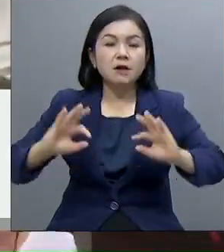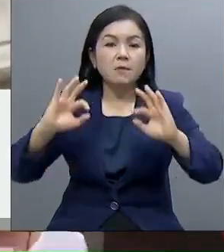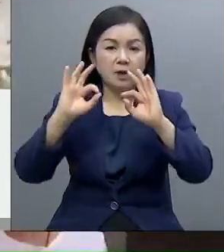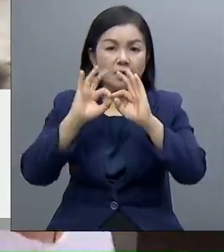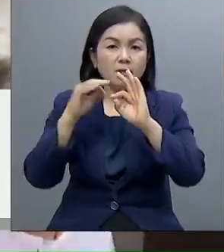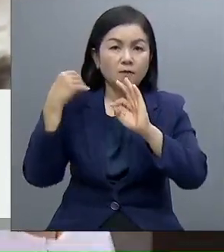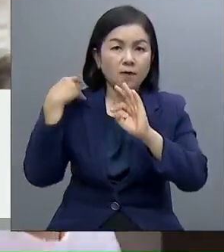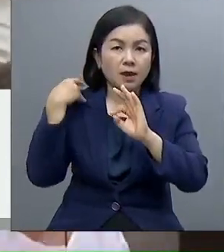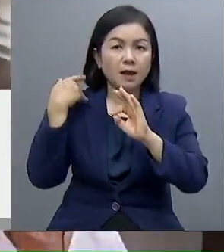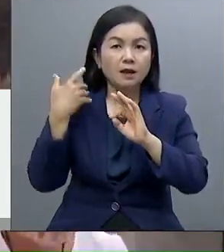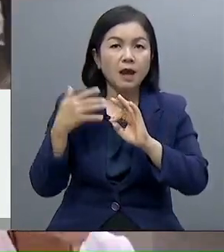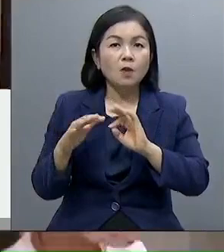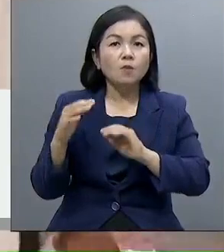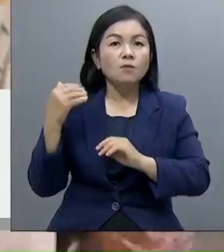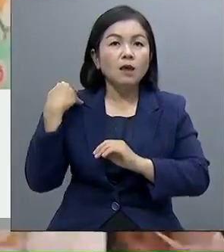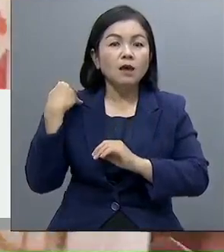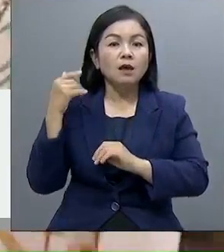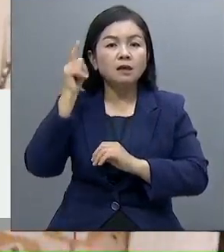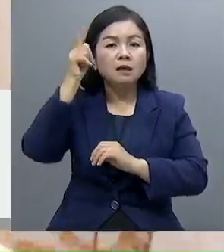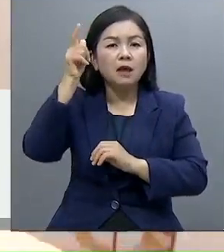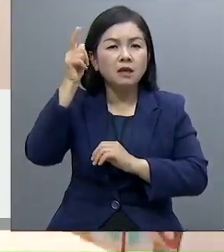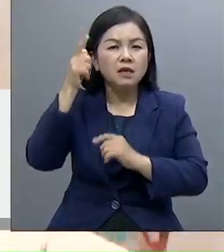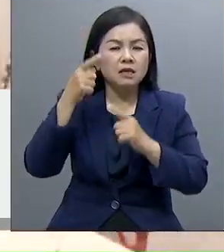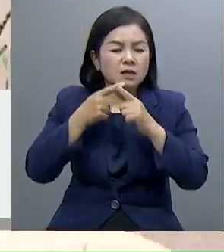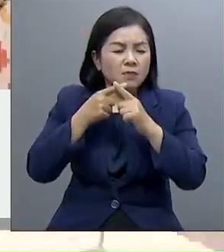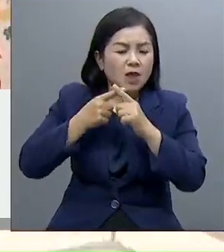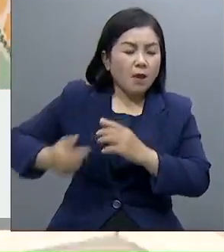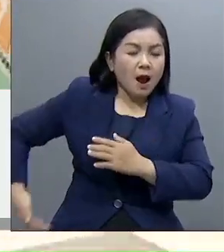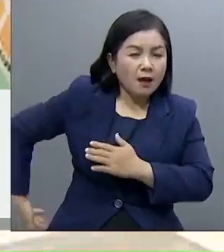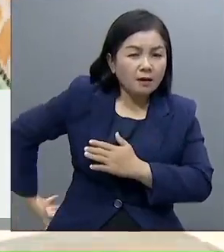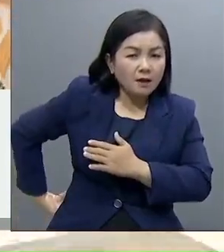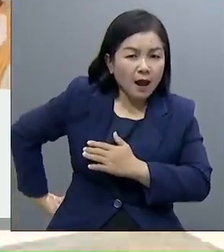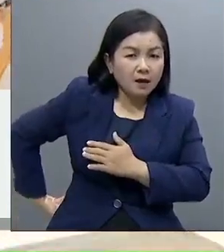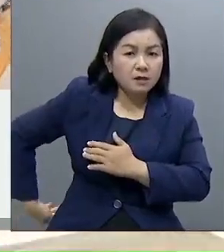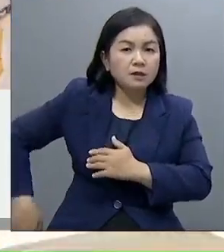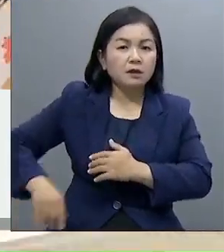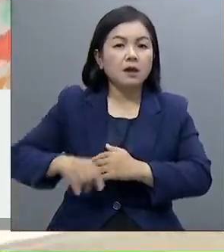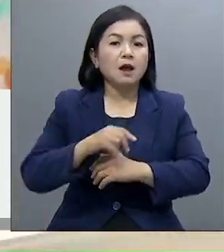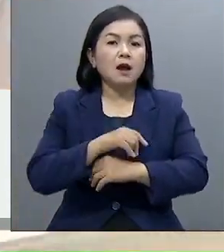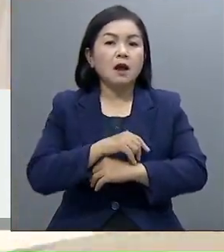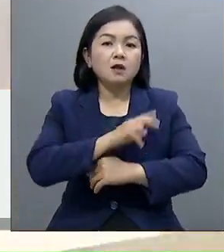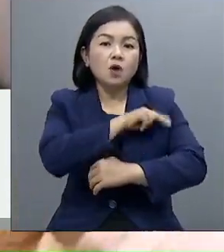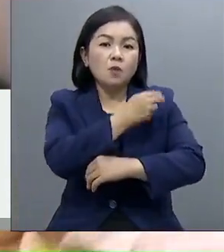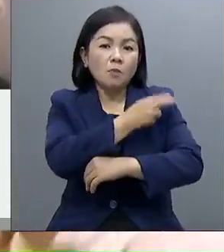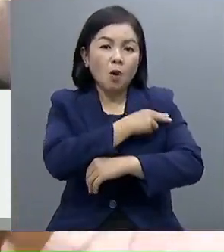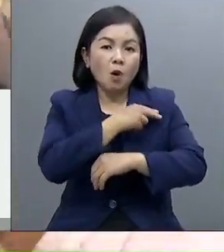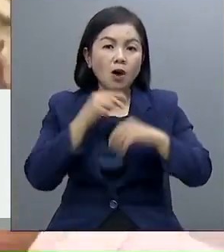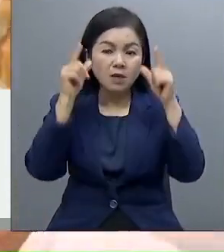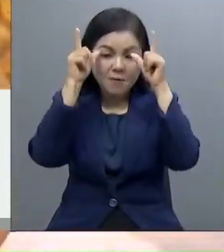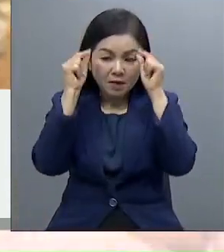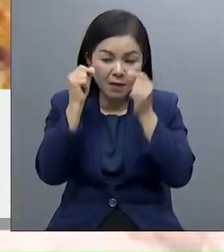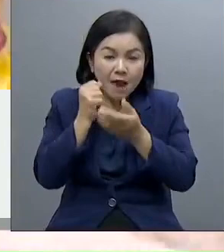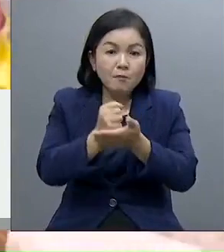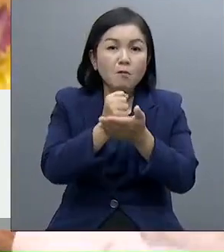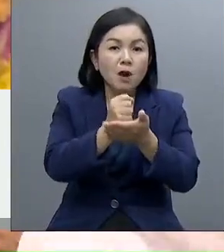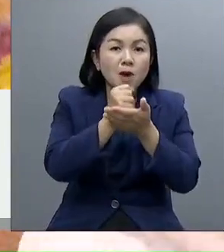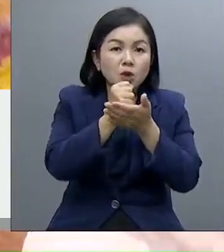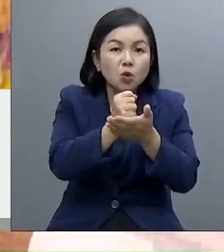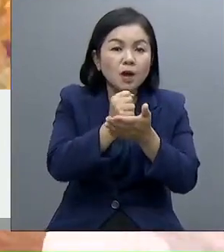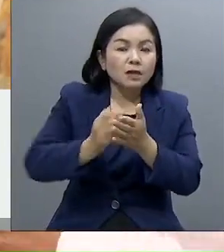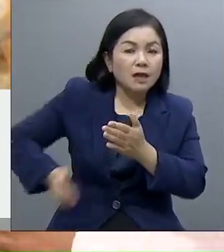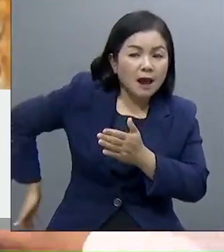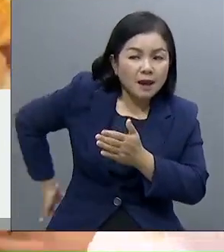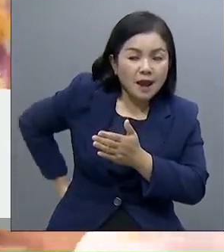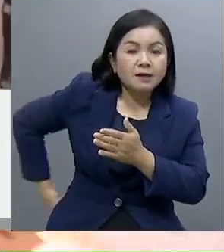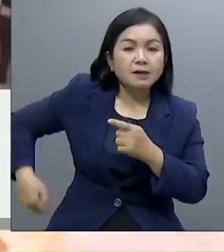ค่ะแต่ว่ามีช่วงหนึ่งค่ะที่นายทักษิณมีอาการเจ็บหลังทำให้พยาบาลเนี่ยนำอุปกรณ์พยุงหลังดามมาดามหลังทันทีนะคะแล้วก็มีช่